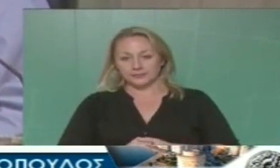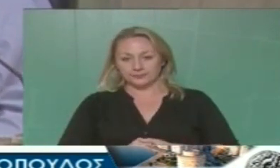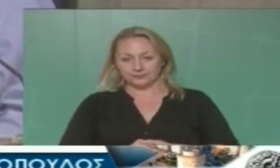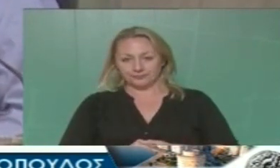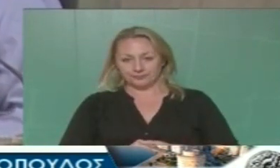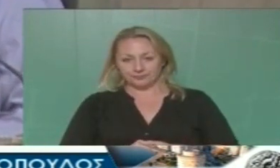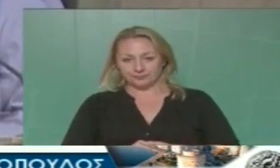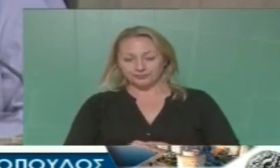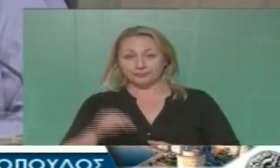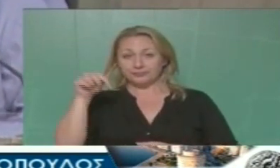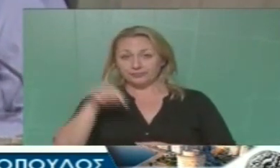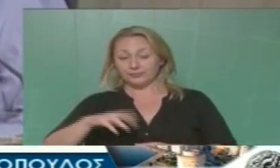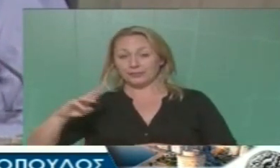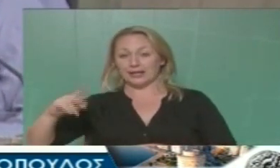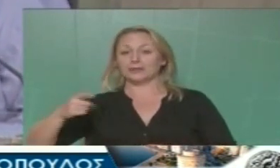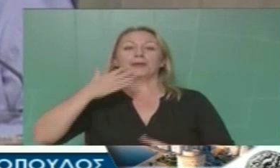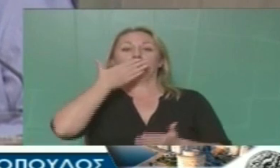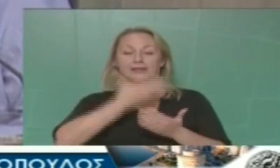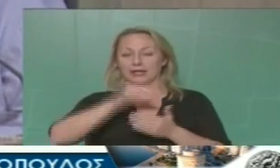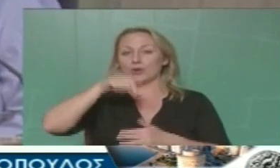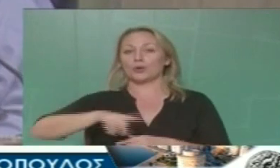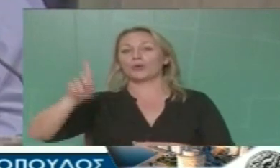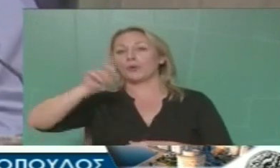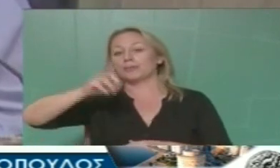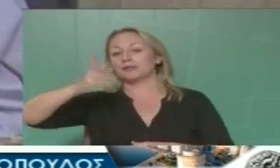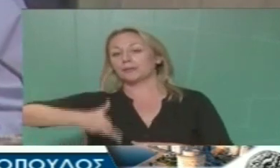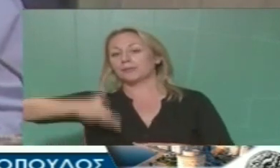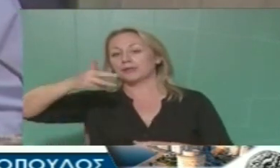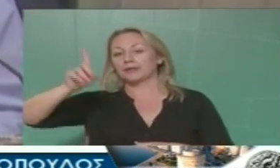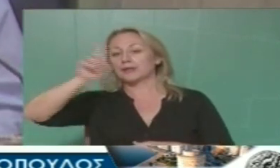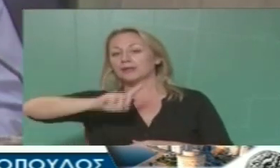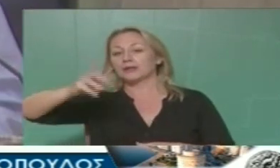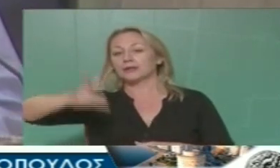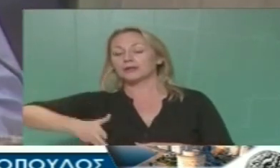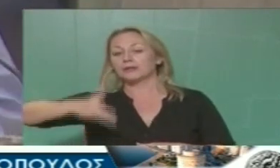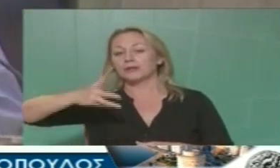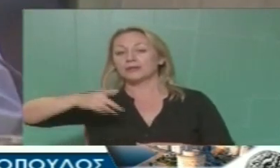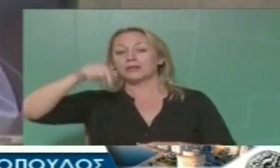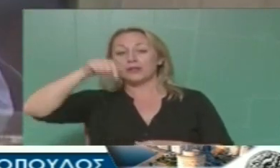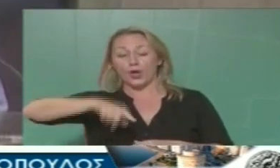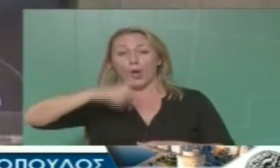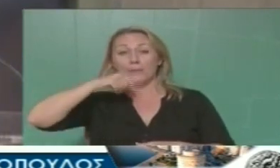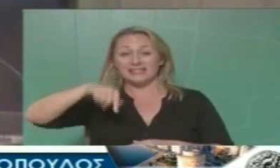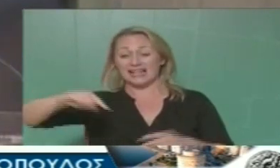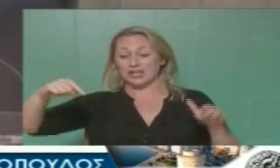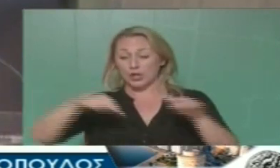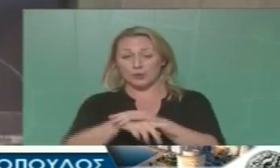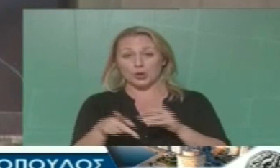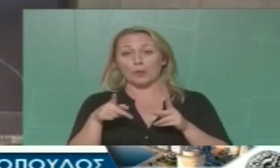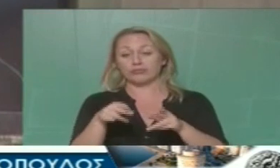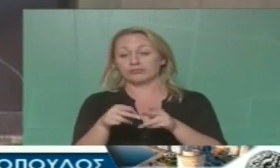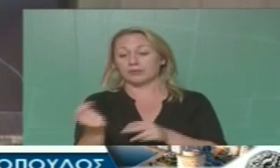Για το επιχείρημα Μητσοτάκη, τελειώνω, πρόεδρε, ειλικρινά, ευχαριστώ πολύ για την τέτοια. Για το επιχείρημα Μητσοτάκη, θα είναι κολοβό το